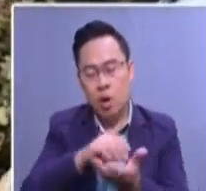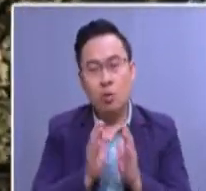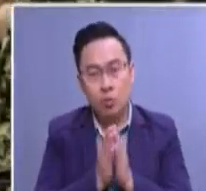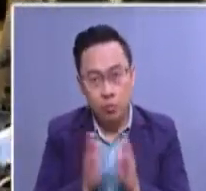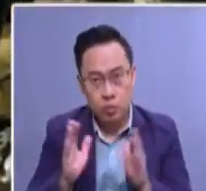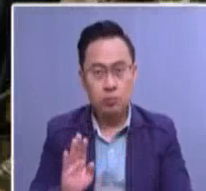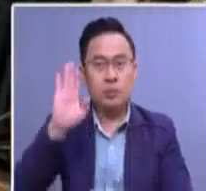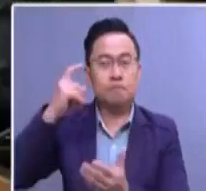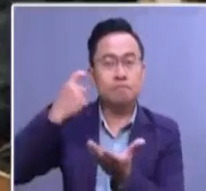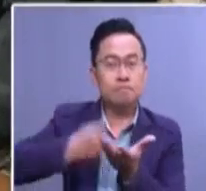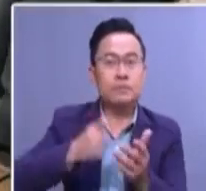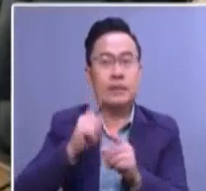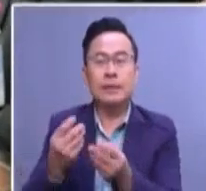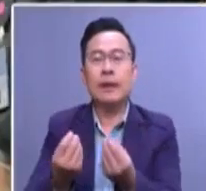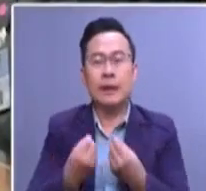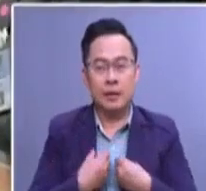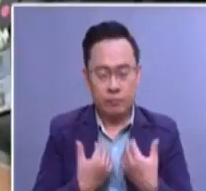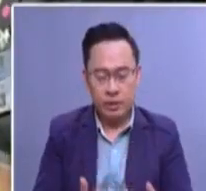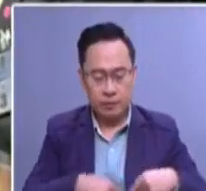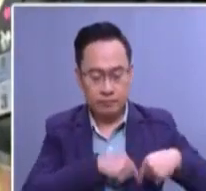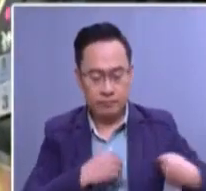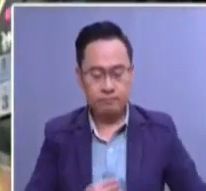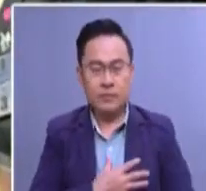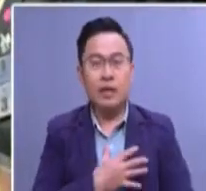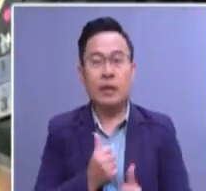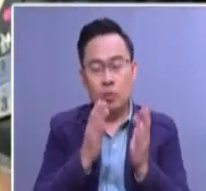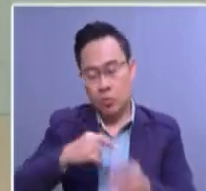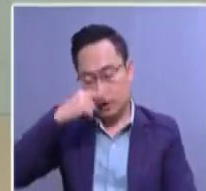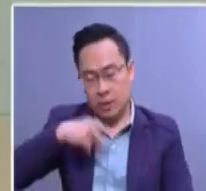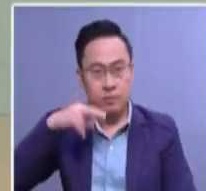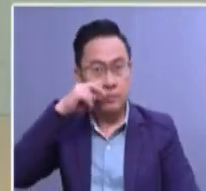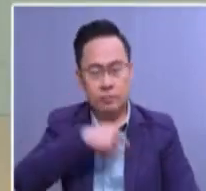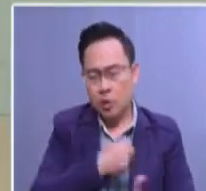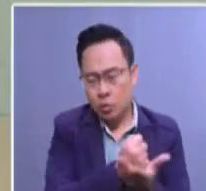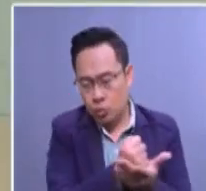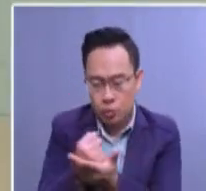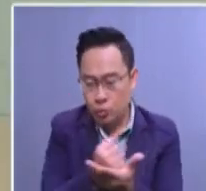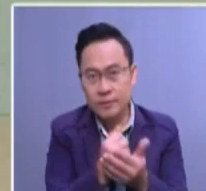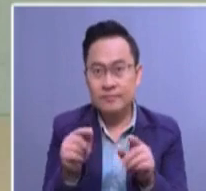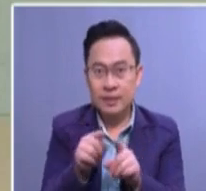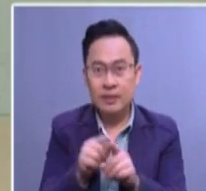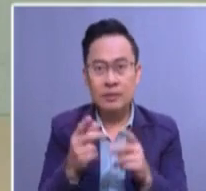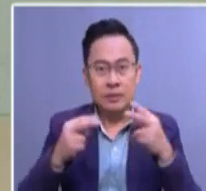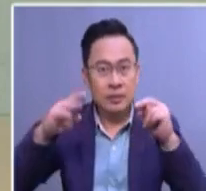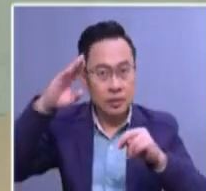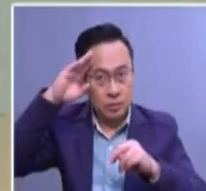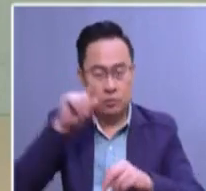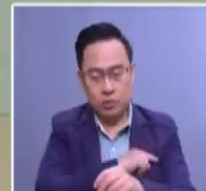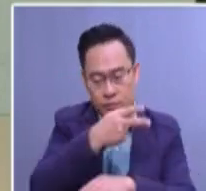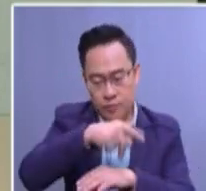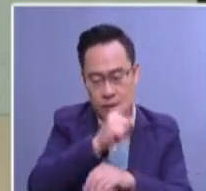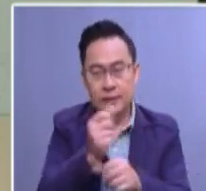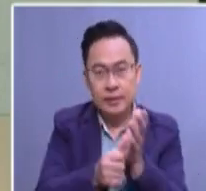มประกันภัยถือว่าสิ่งที่ส่งต่อในครั้งนี้ค่ะเป็นขวัญกำลังใจที่ทำให้เห็นว่าคนไทยไม่ทิ้งกันซึ่งนายกติดตามปัญหานี้อย่างใกล้ชิดและม